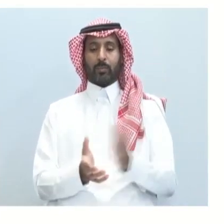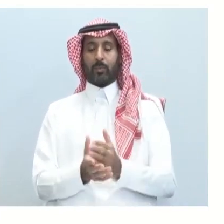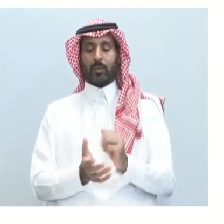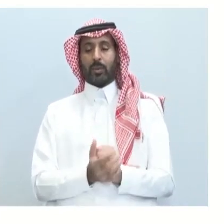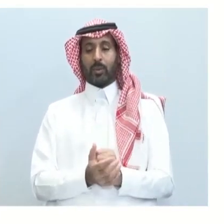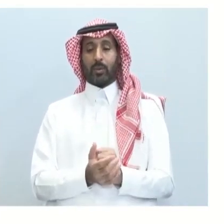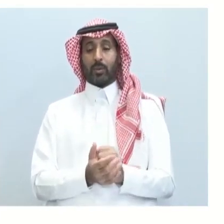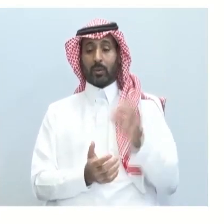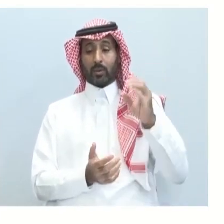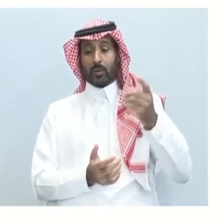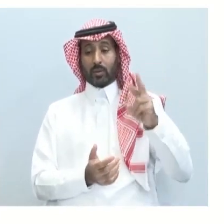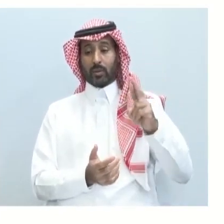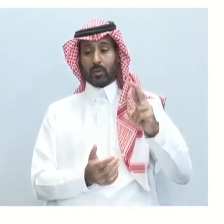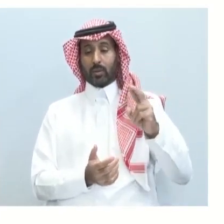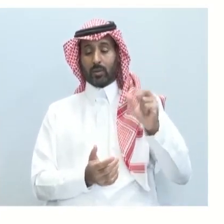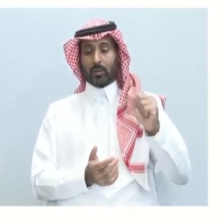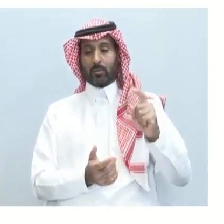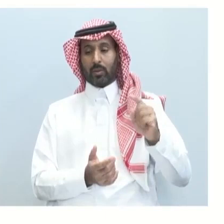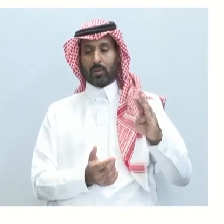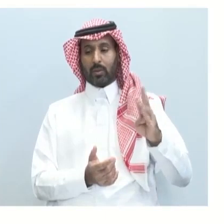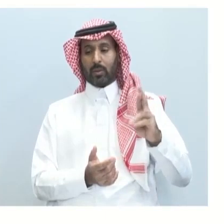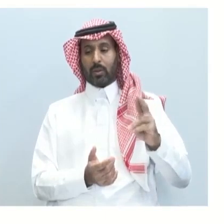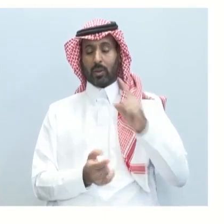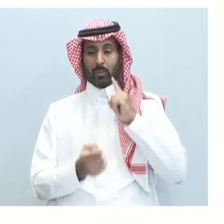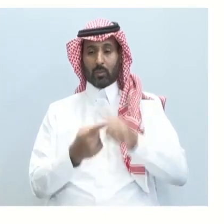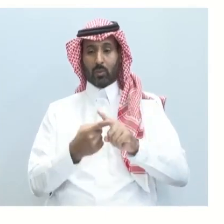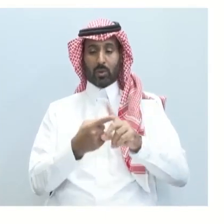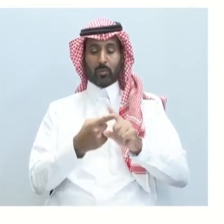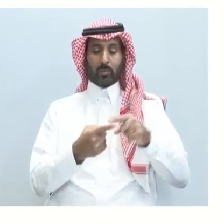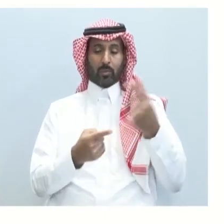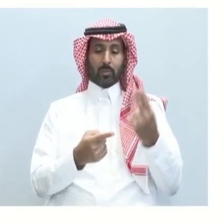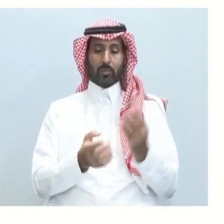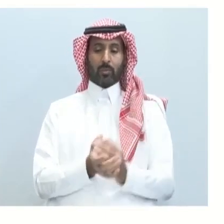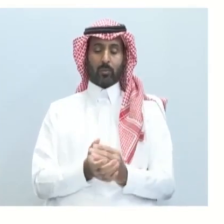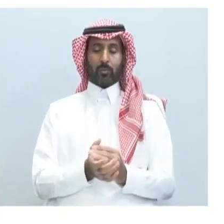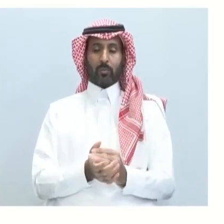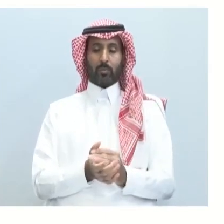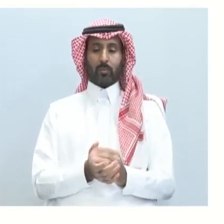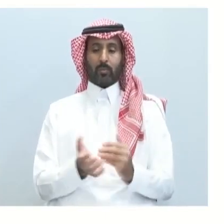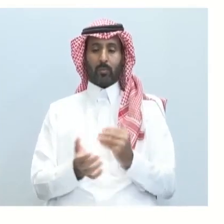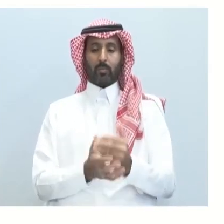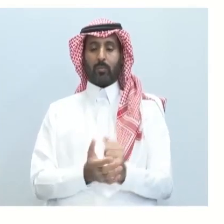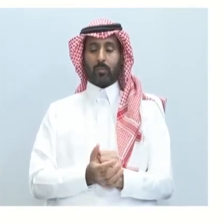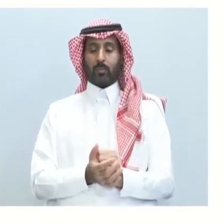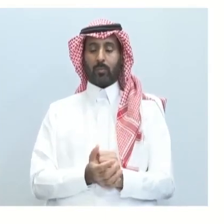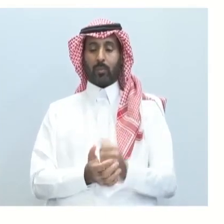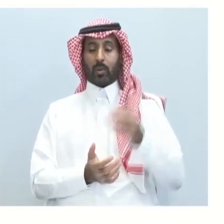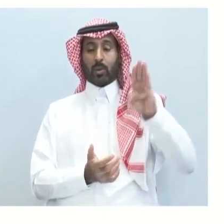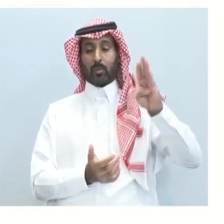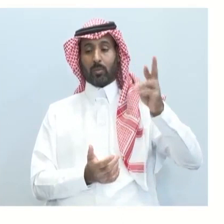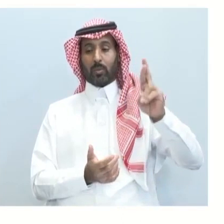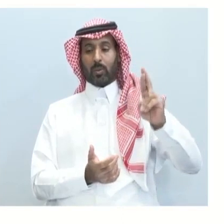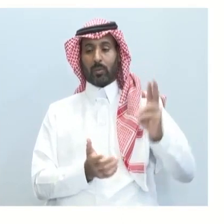بي ار سوف يكون على شكل ماذا على شكل سي ايه موجب اثنين ايون الكالسيوم والبروم كذلك